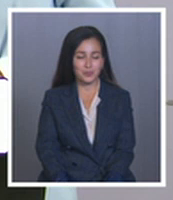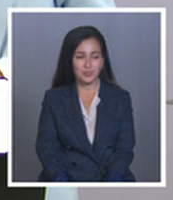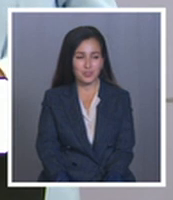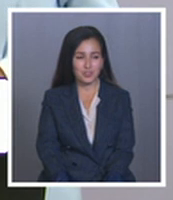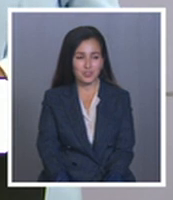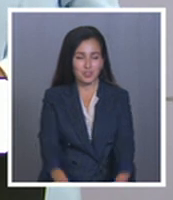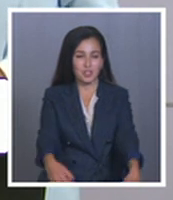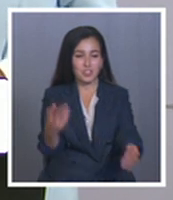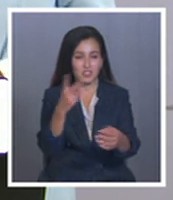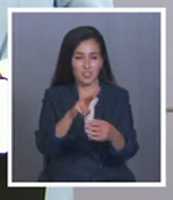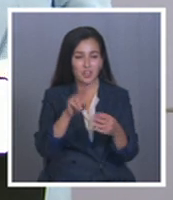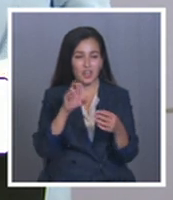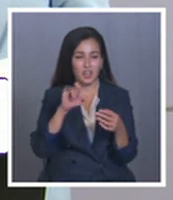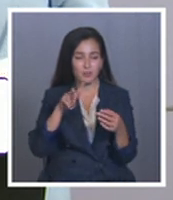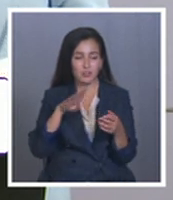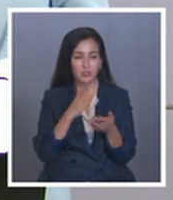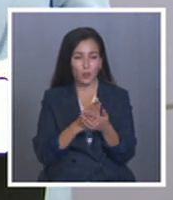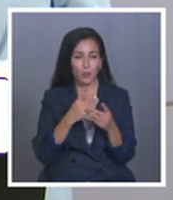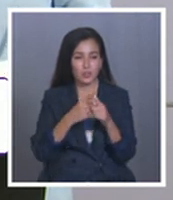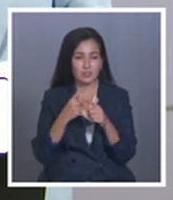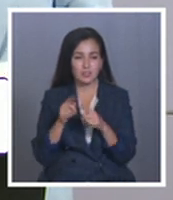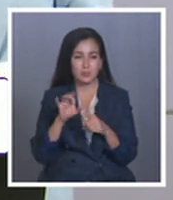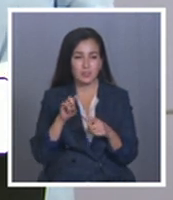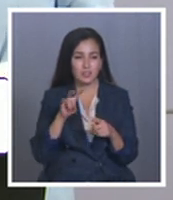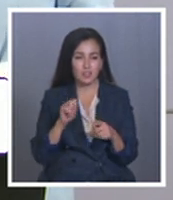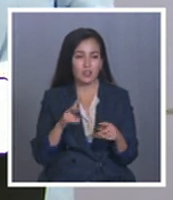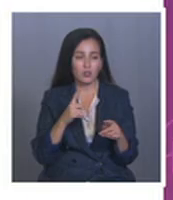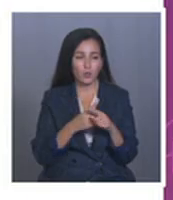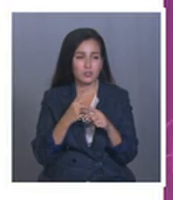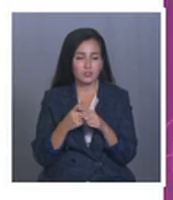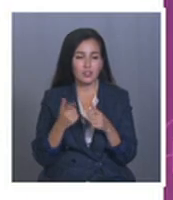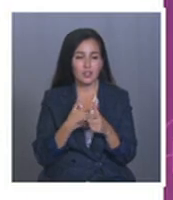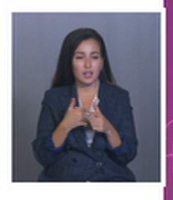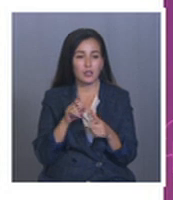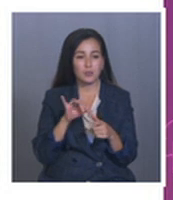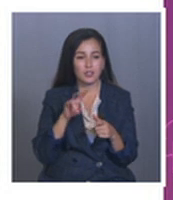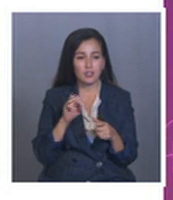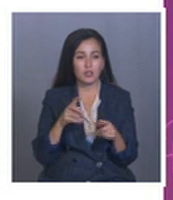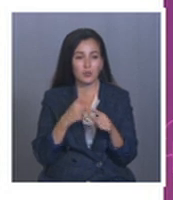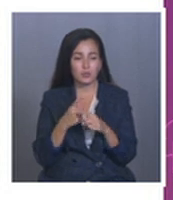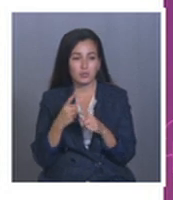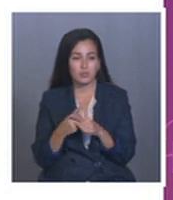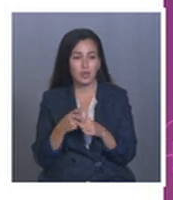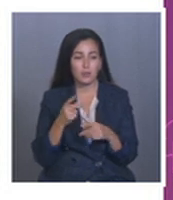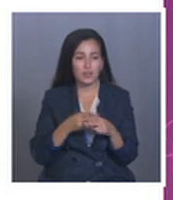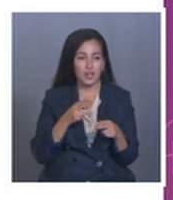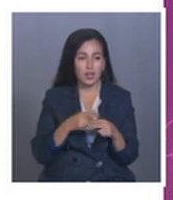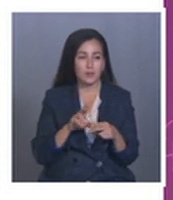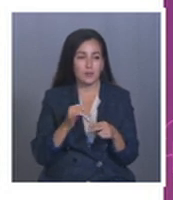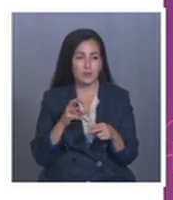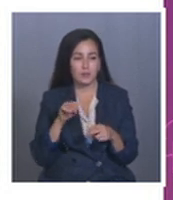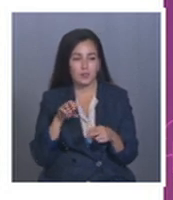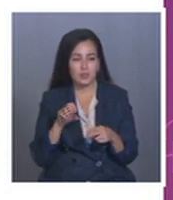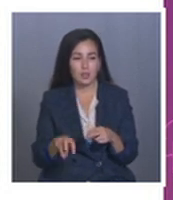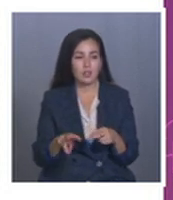Екі элементтен тұратын қосылыстар бинарлы қосылыстар деп аталады. Бинарлы қосылыстар металдар мен биметалдардан